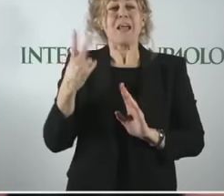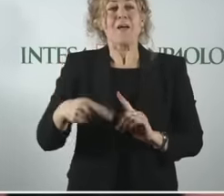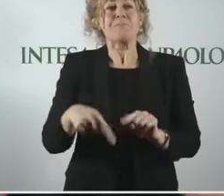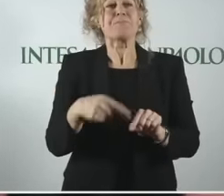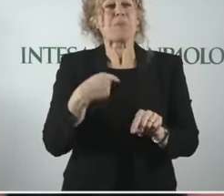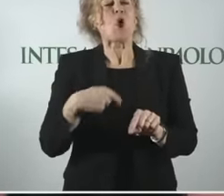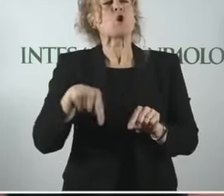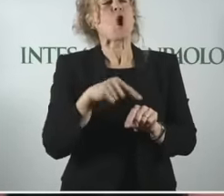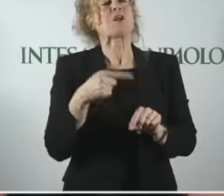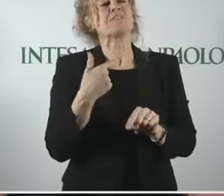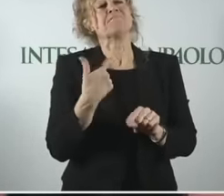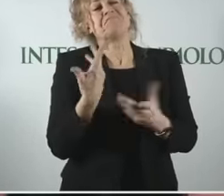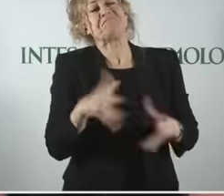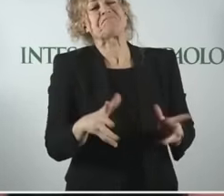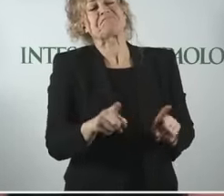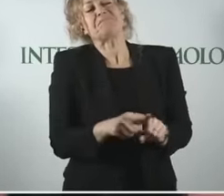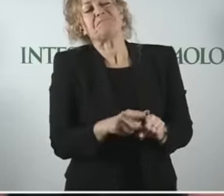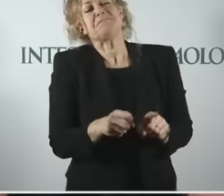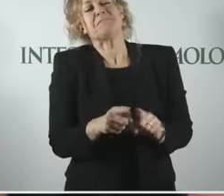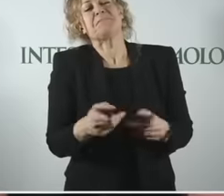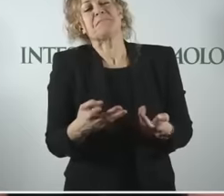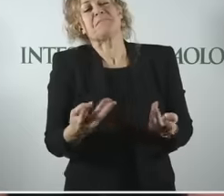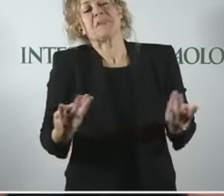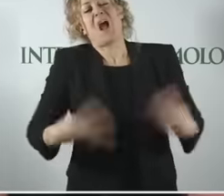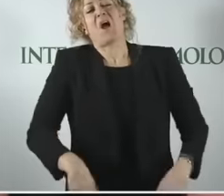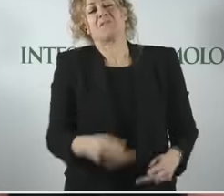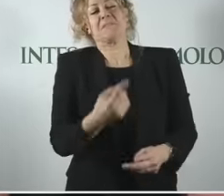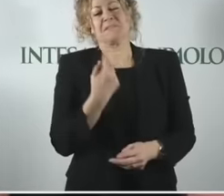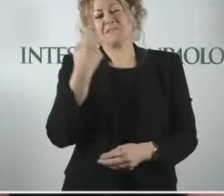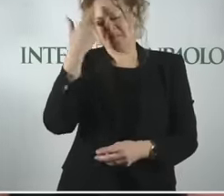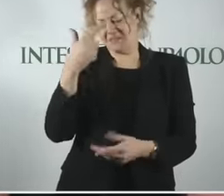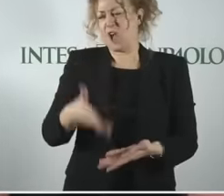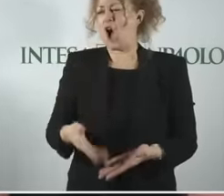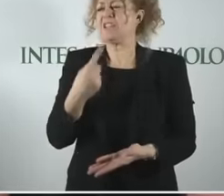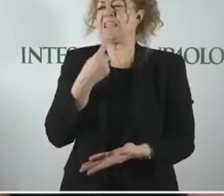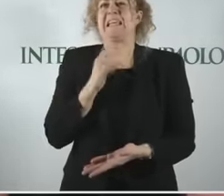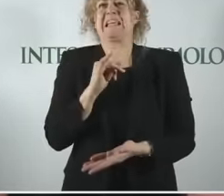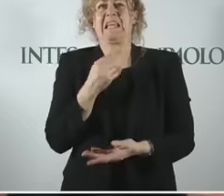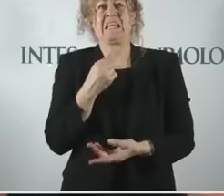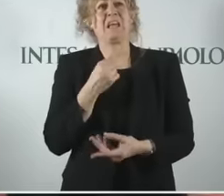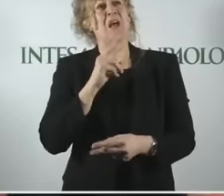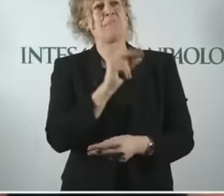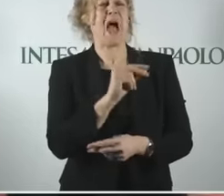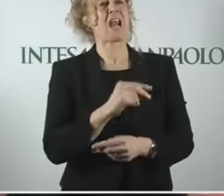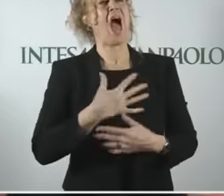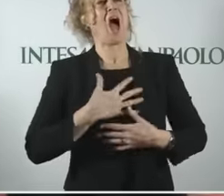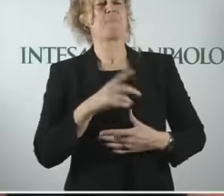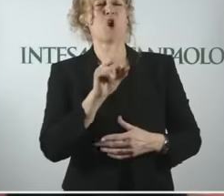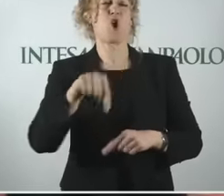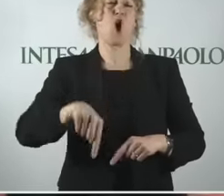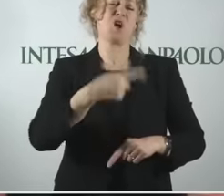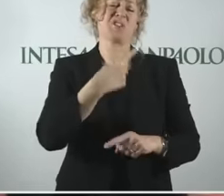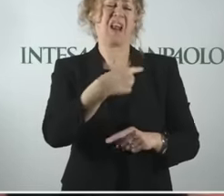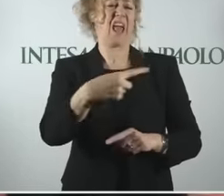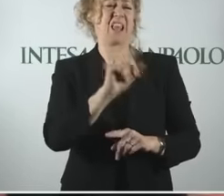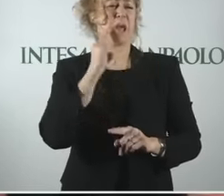che mentre noi diamo per scontato voglio dire a chi verrebbe in mente oggi di dire No secondo me l'amore è una cosa brutta e negativa e